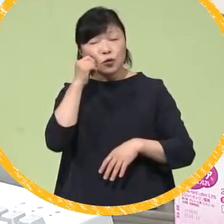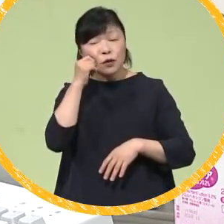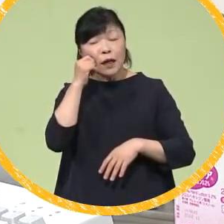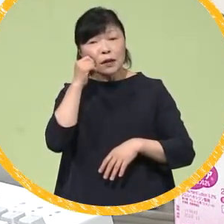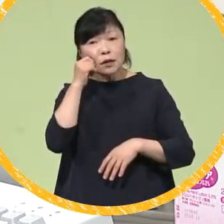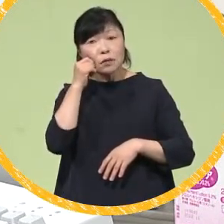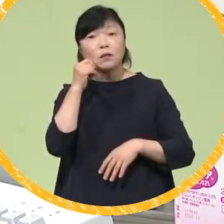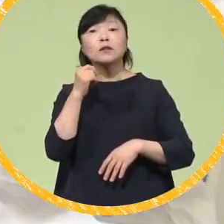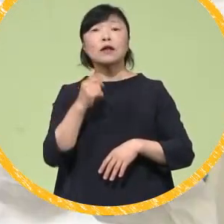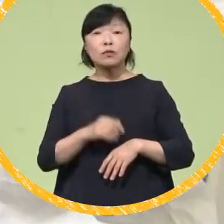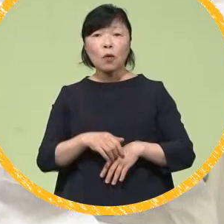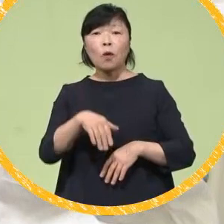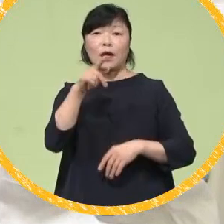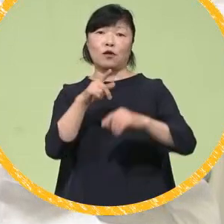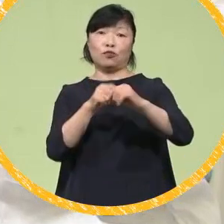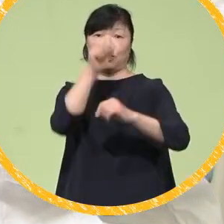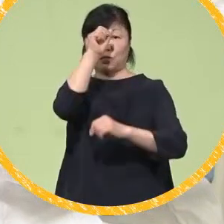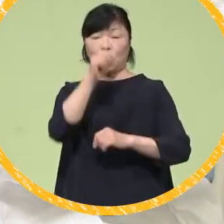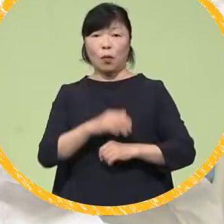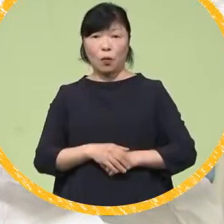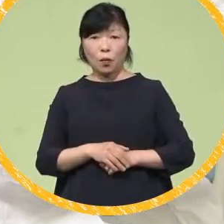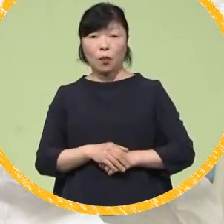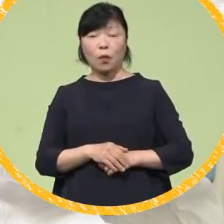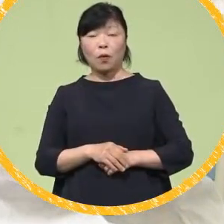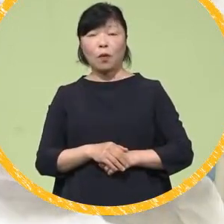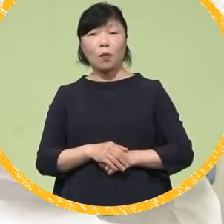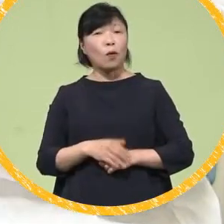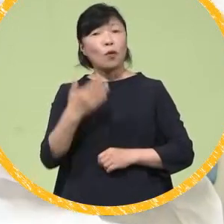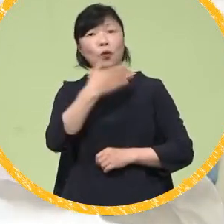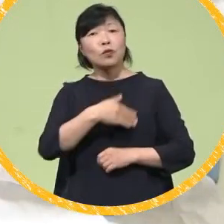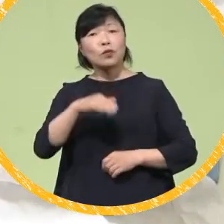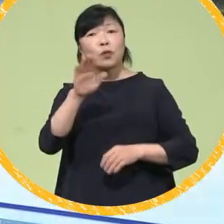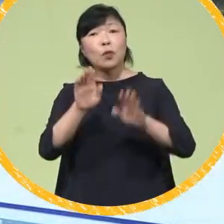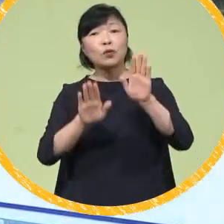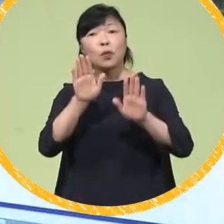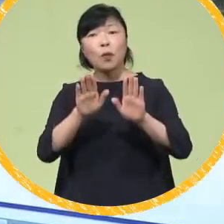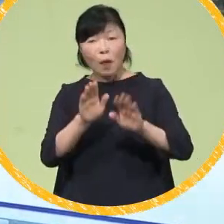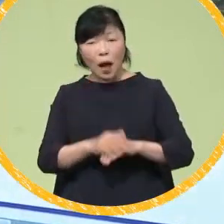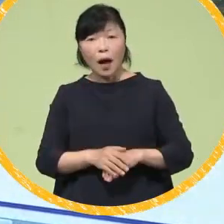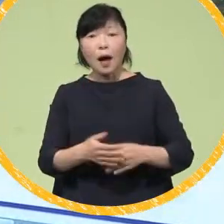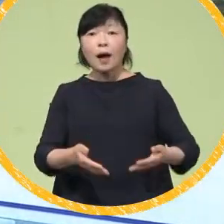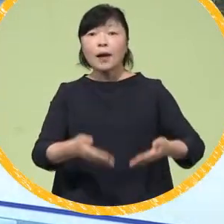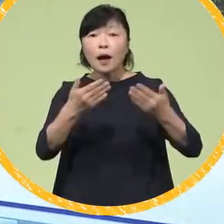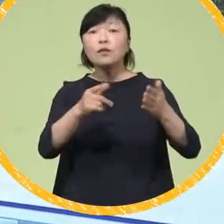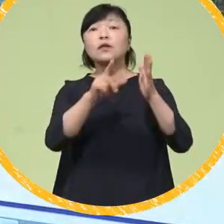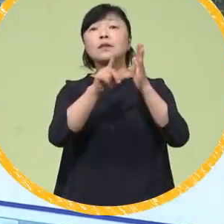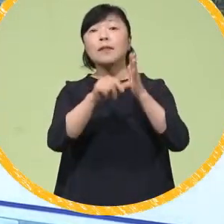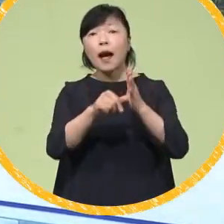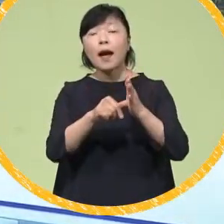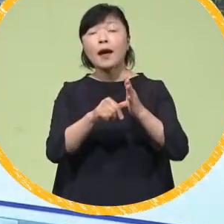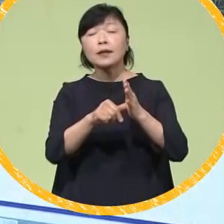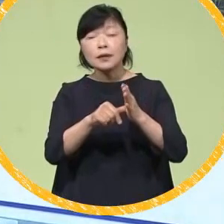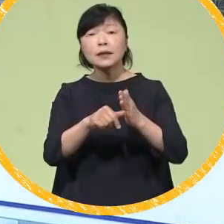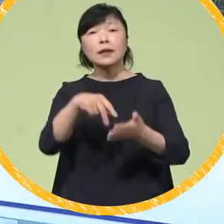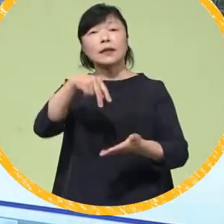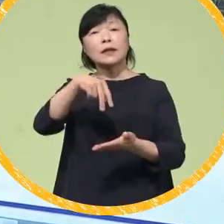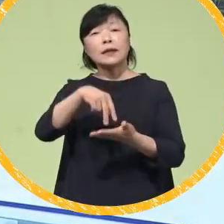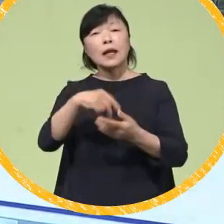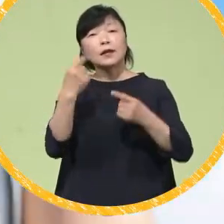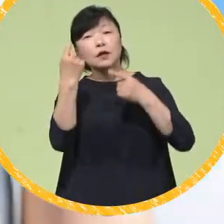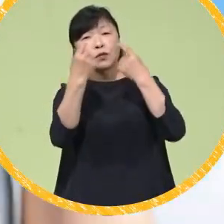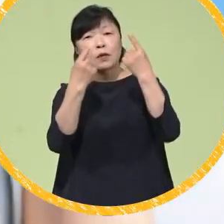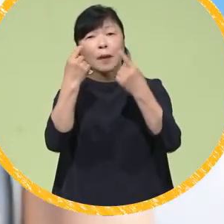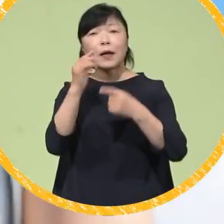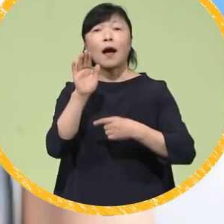状態が熱中症。 症状としては具体的にどういった、はい、 軽い方ですと、はい、まあ、少し立ちくらみがすると